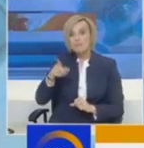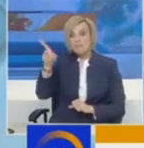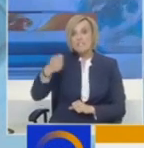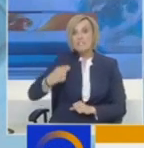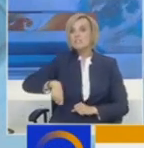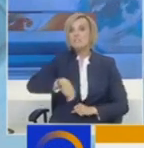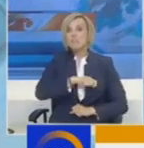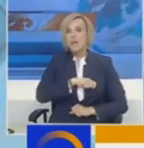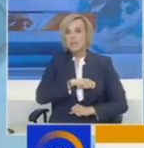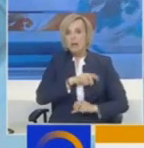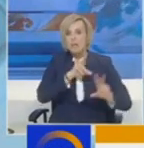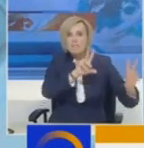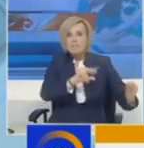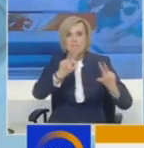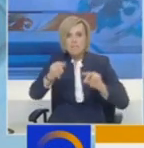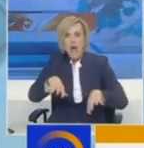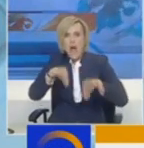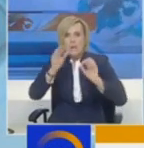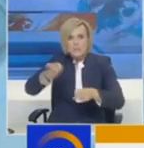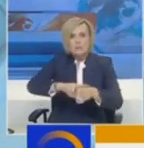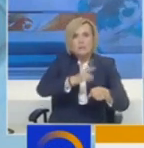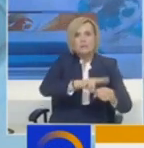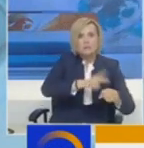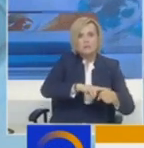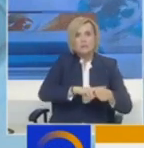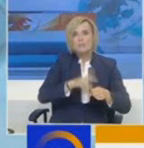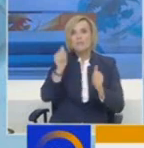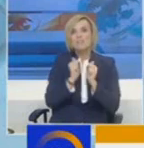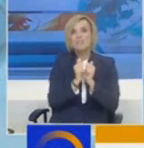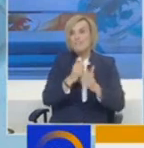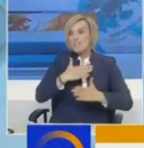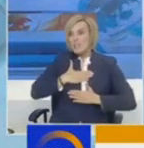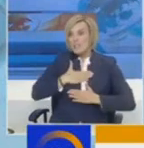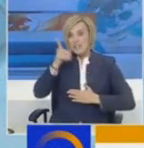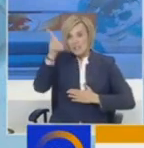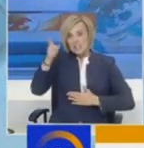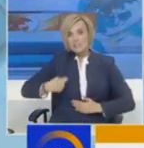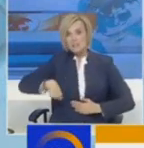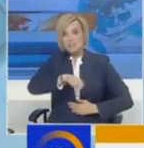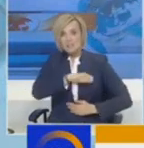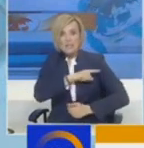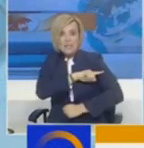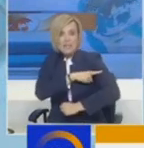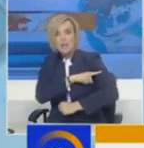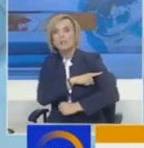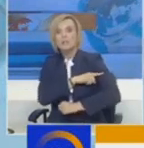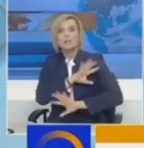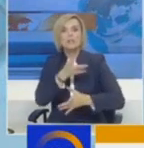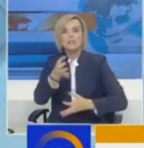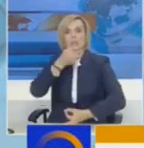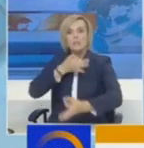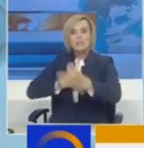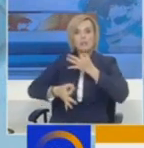παρόμοια κατάσταση με αυτήν στην Ιταλία, και οι φίλοι Ισπανοί γιατροί έχουν φτάσει στα εξής